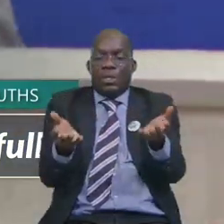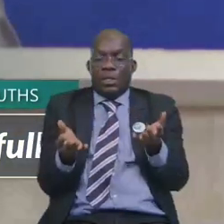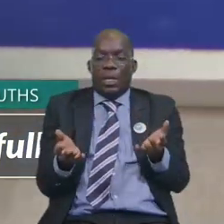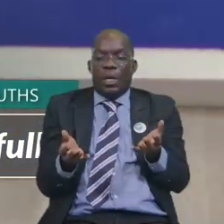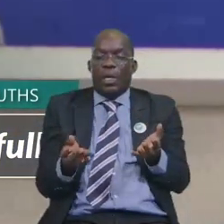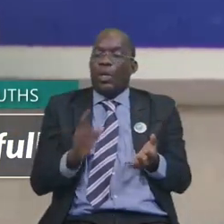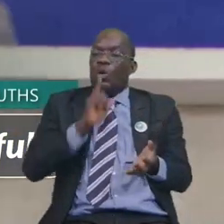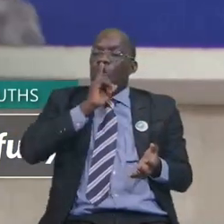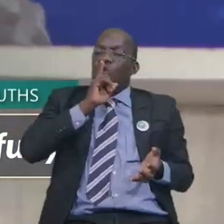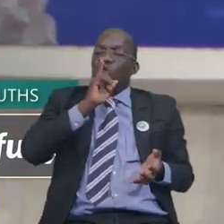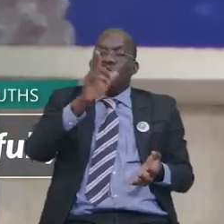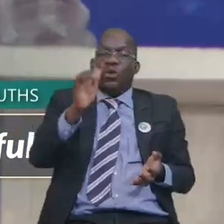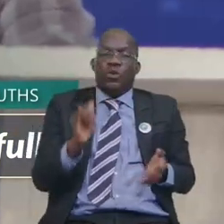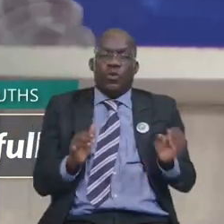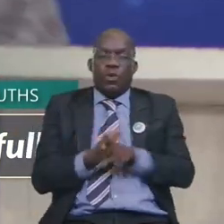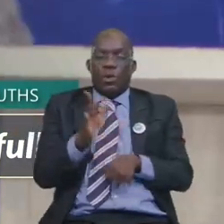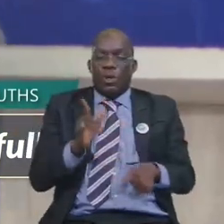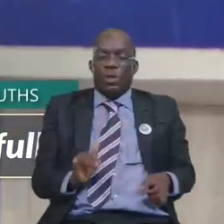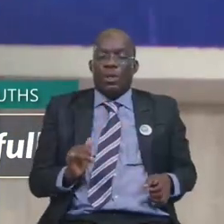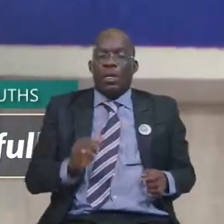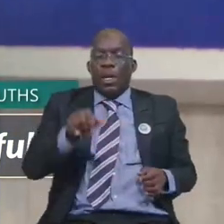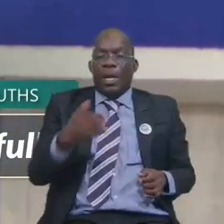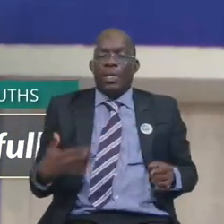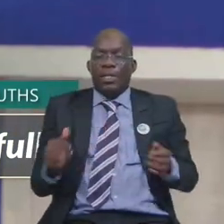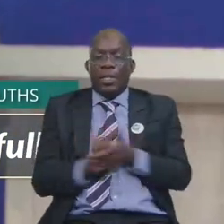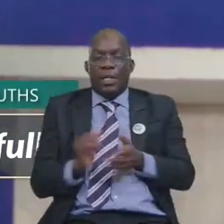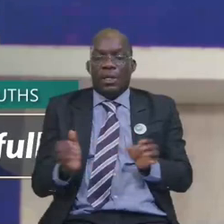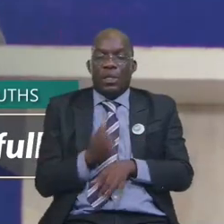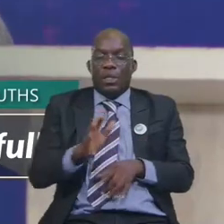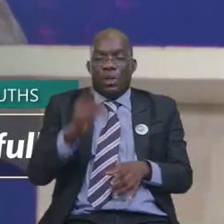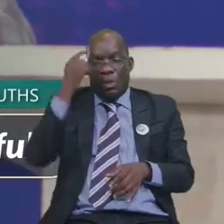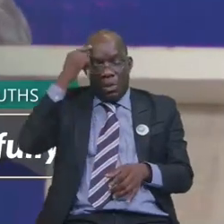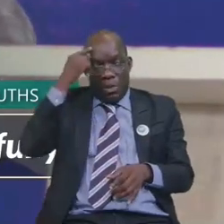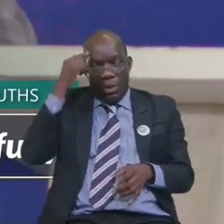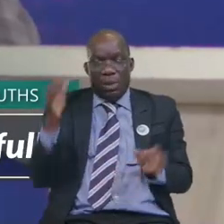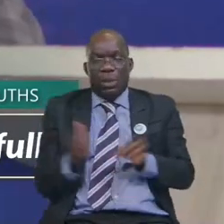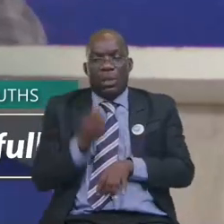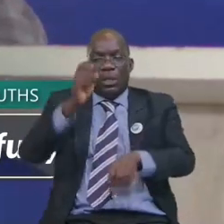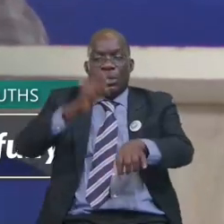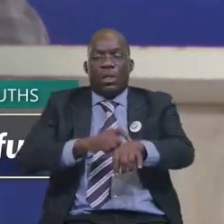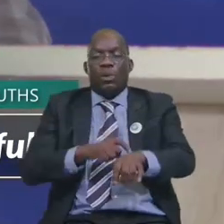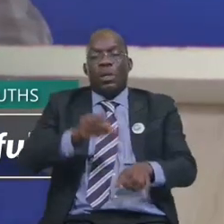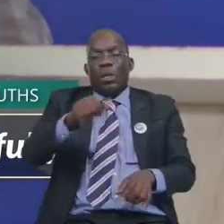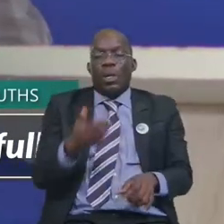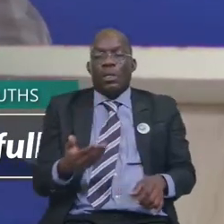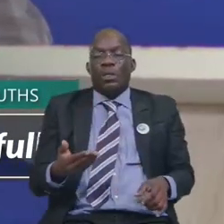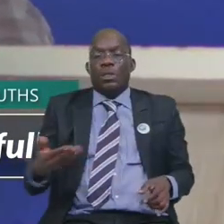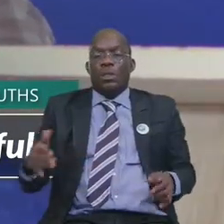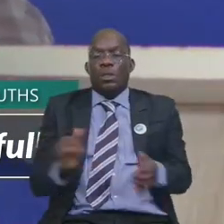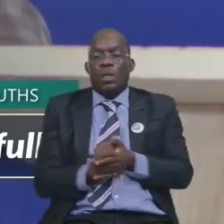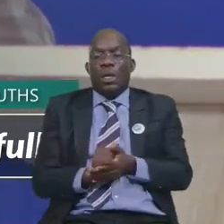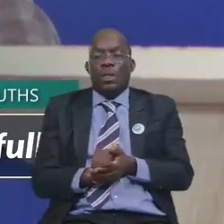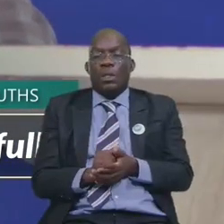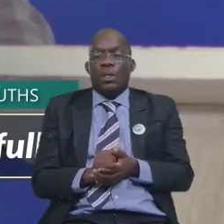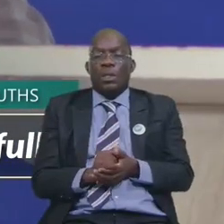il faut du temps tout ce qui prend tes pensées prend du temps tout ce qui occupe et saisit